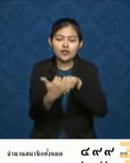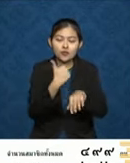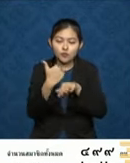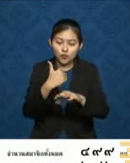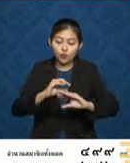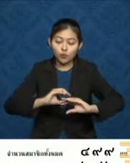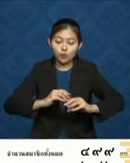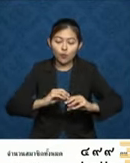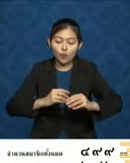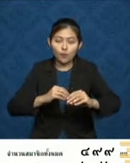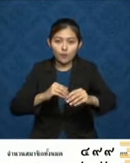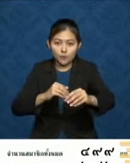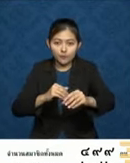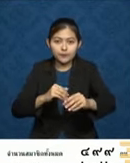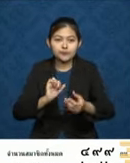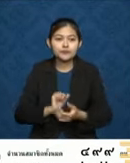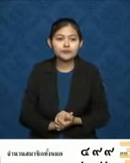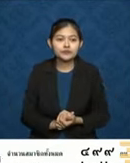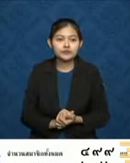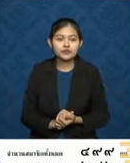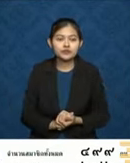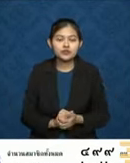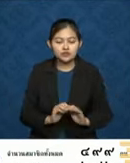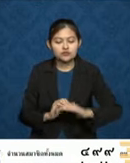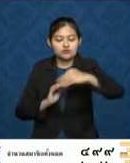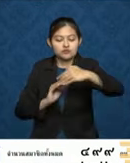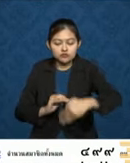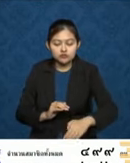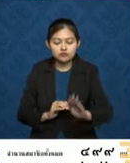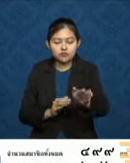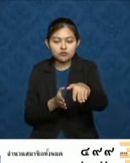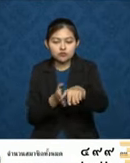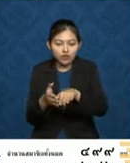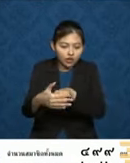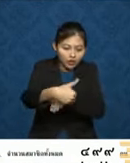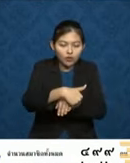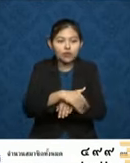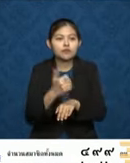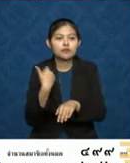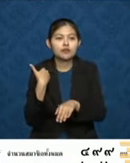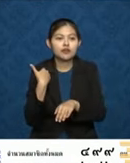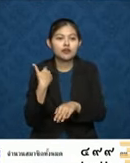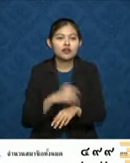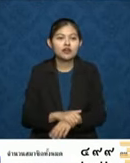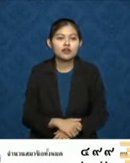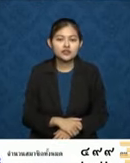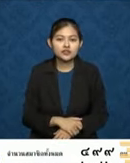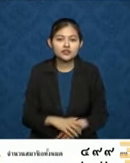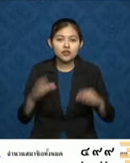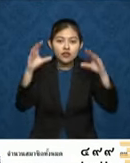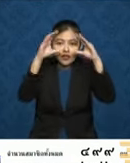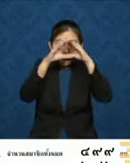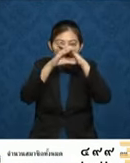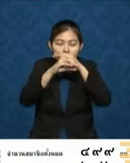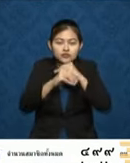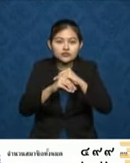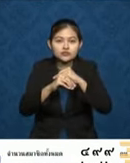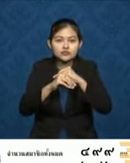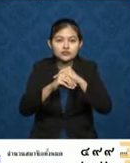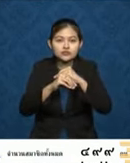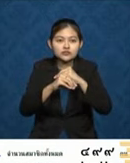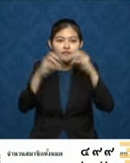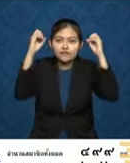จราจรเนี่ยค่ะเ่อเป็นสภาพที่เป็นทั้งเนินและเป็นทั้งโค้งและที่สำคัญที่สุดค่ะช่วงเวลากลางคืนเนี่ยบริเวณนี้